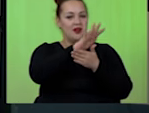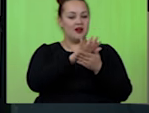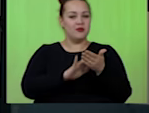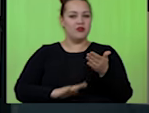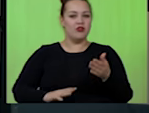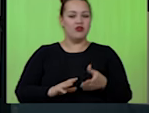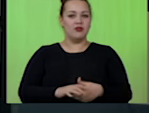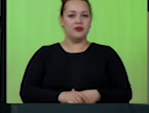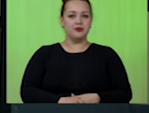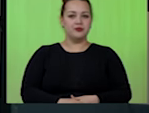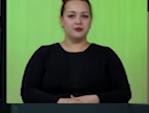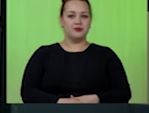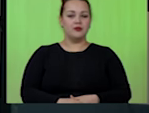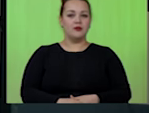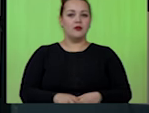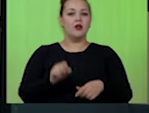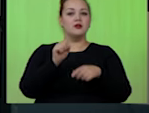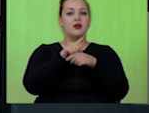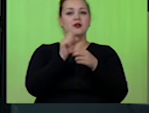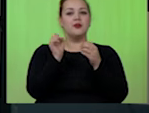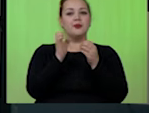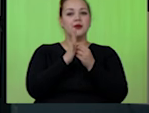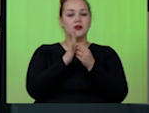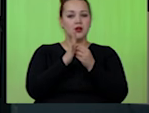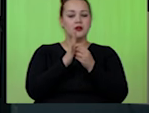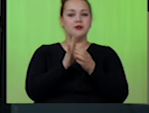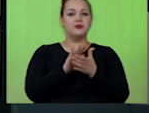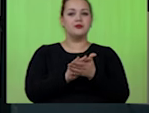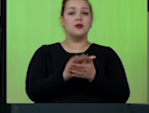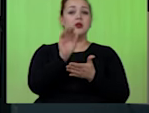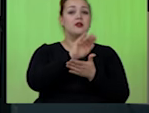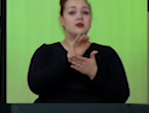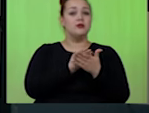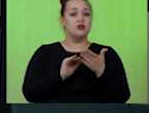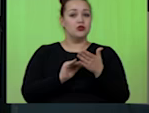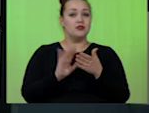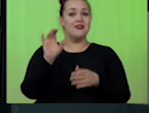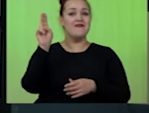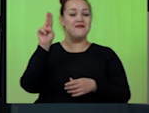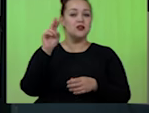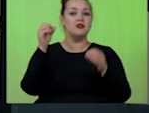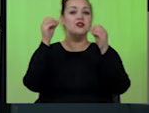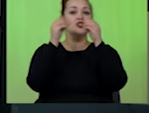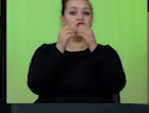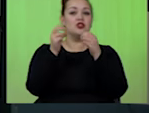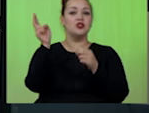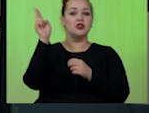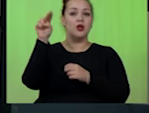дальше. Задание 15. Запишите в виде десятичной